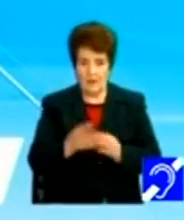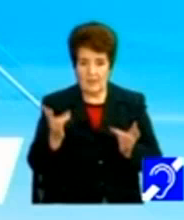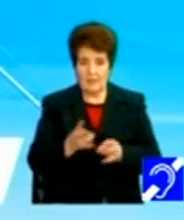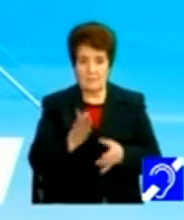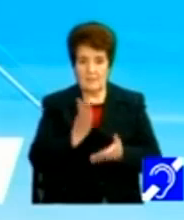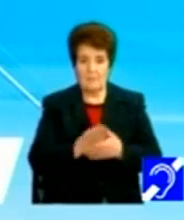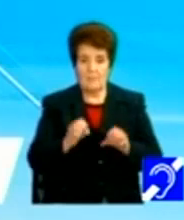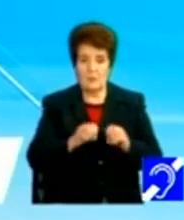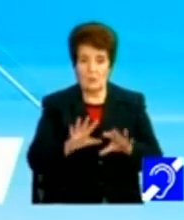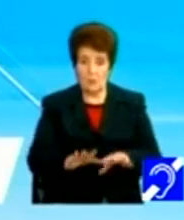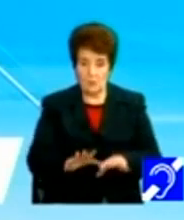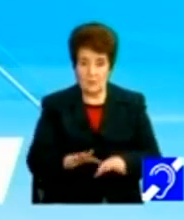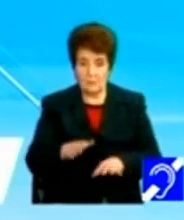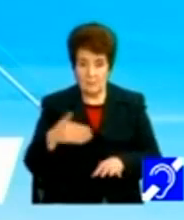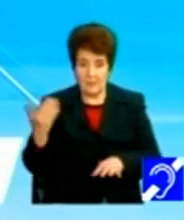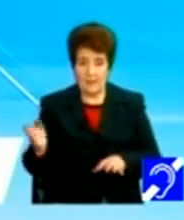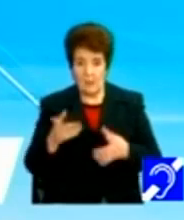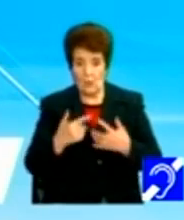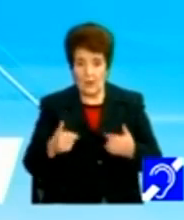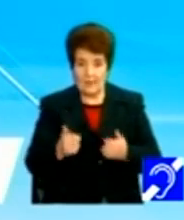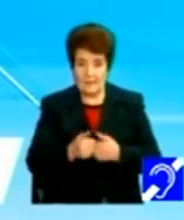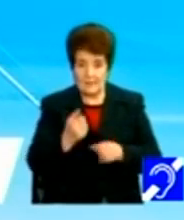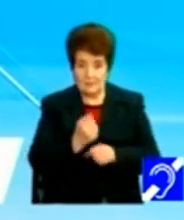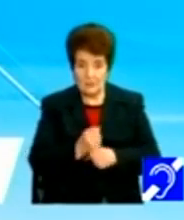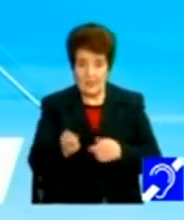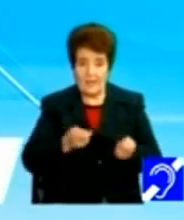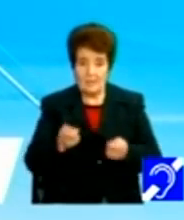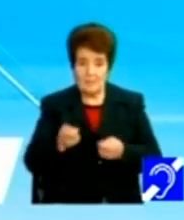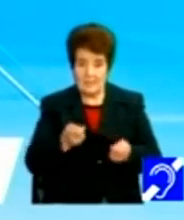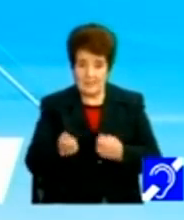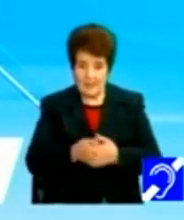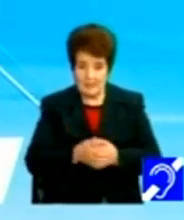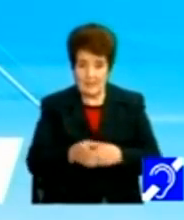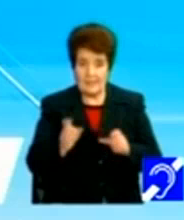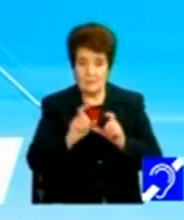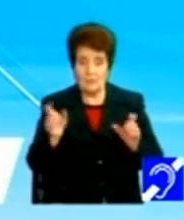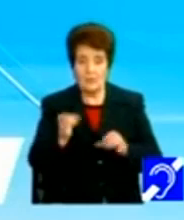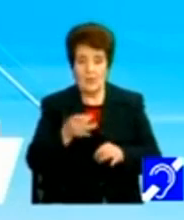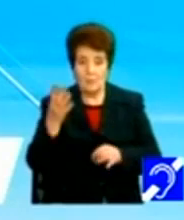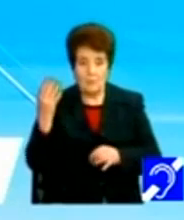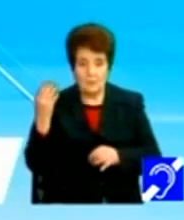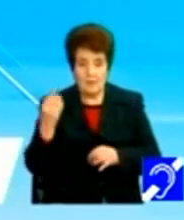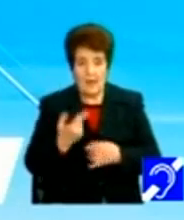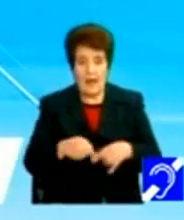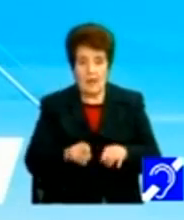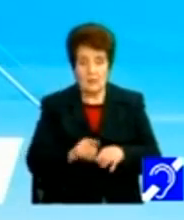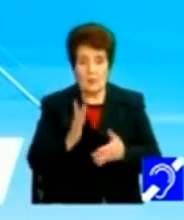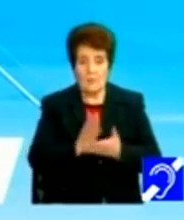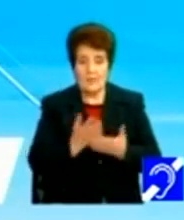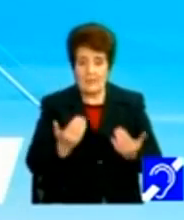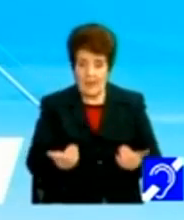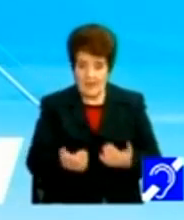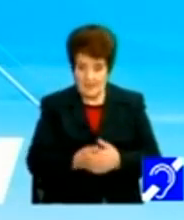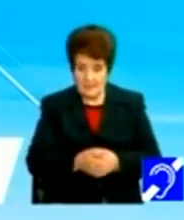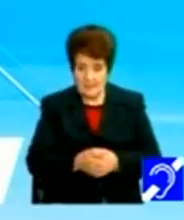avem soluții pe partea de organizare și funcționare administrației și respectiva instituțiilor Republicii Moldova, așa cum este ea astăzi.